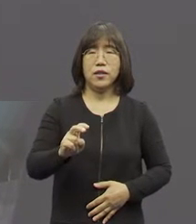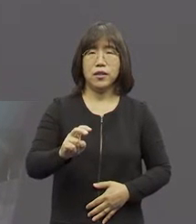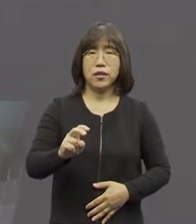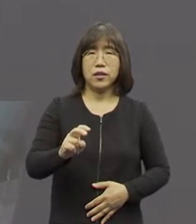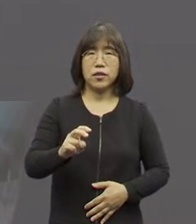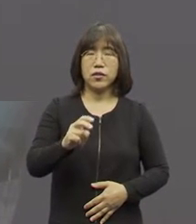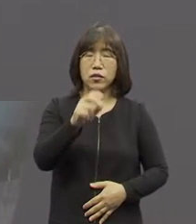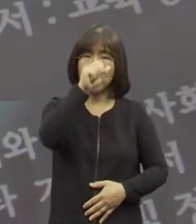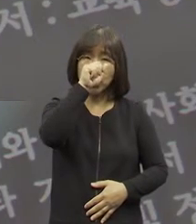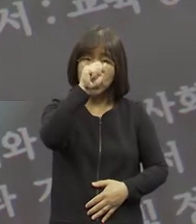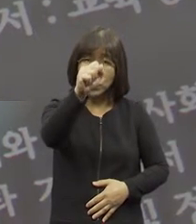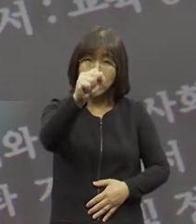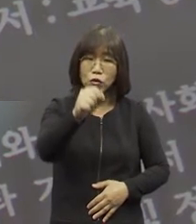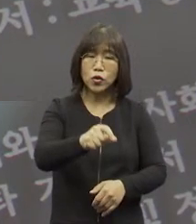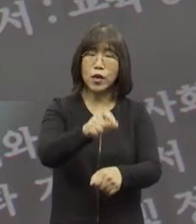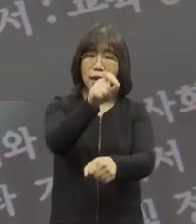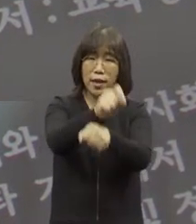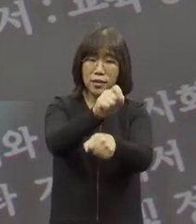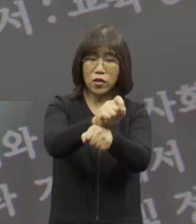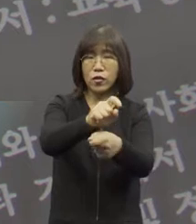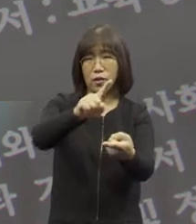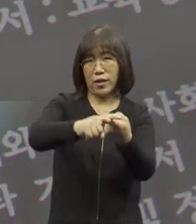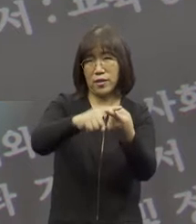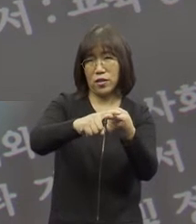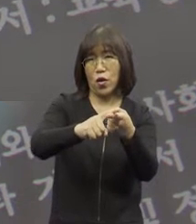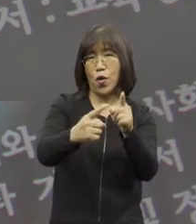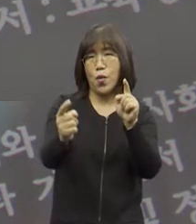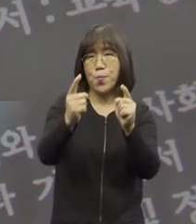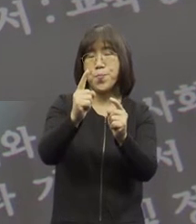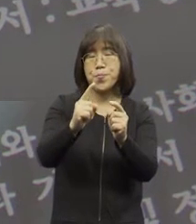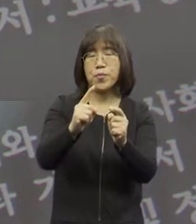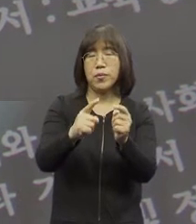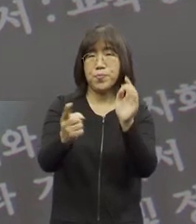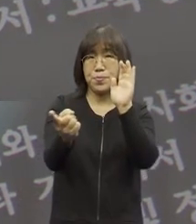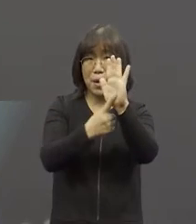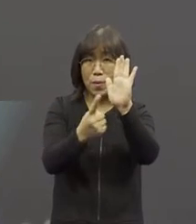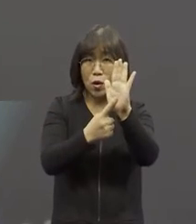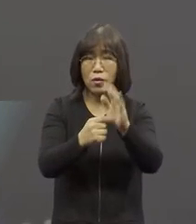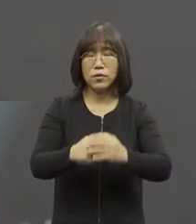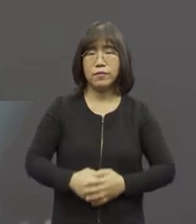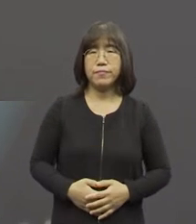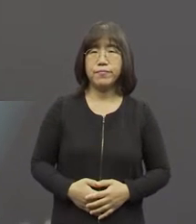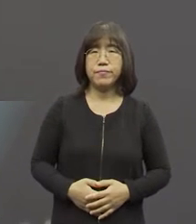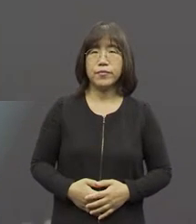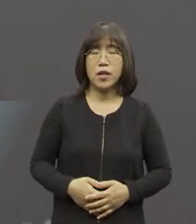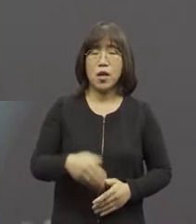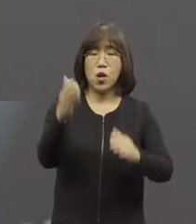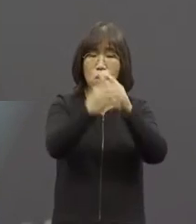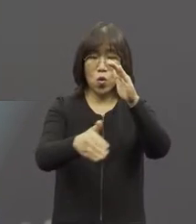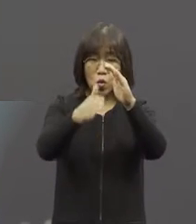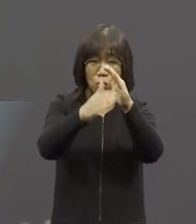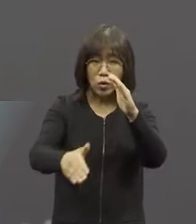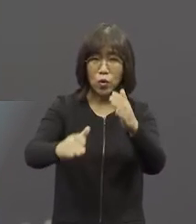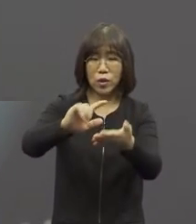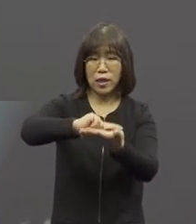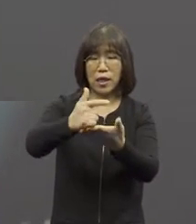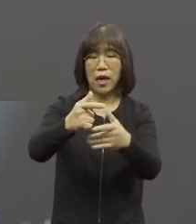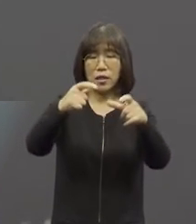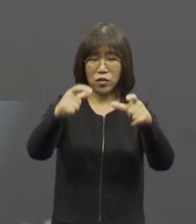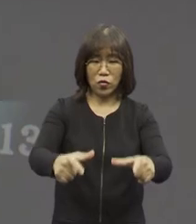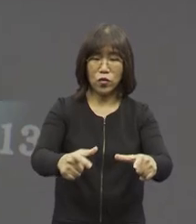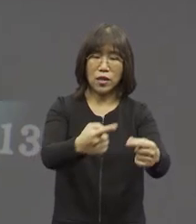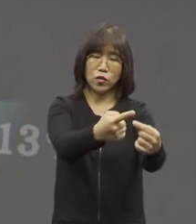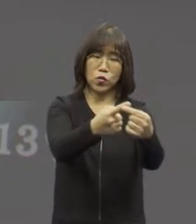2020년도 전반기 우수 행정 및 정책 사례 발표 대회에서 강서구 위기 청소년 보호체계 공공성 강화